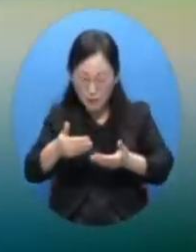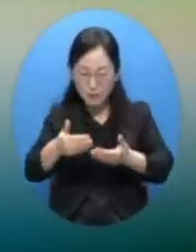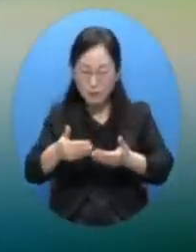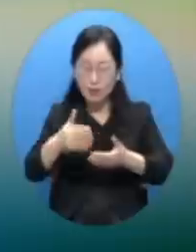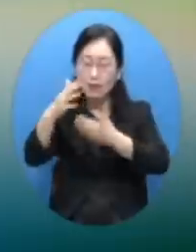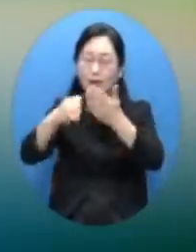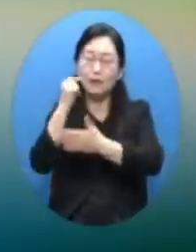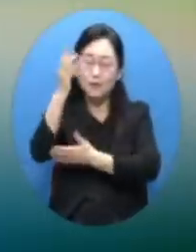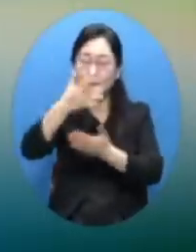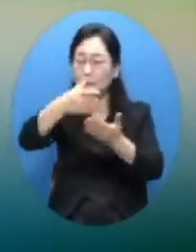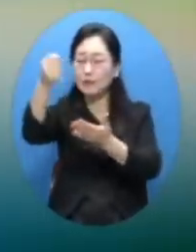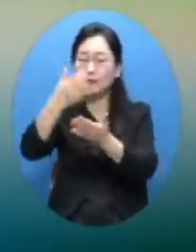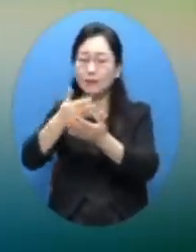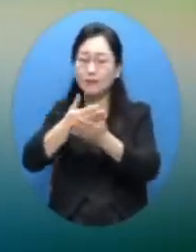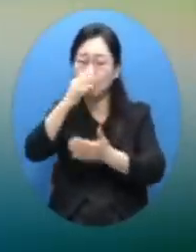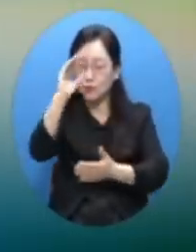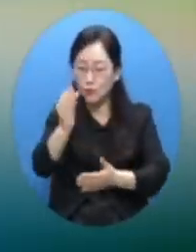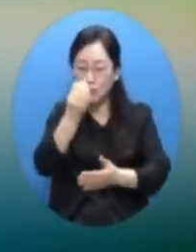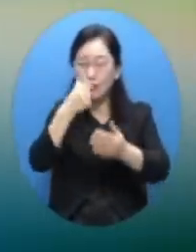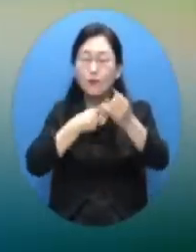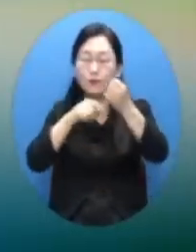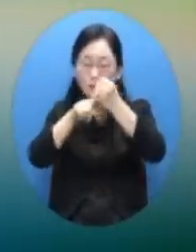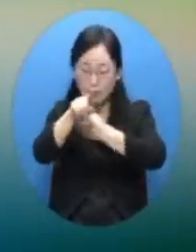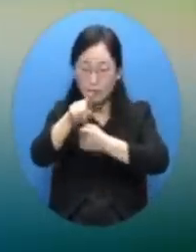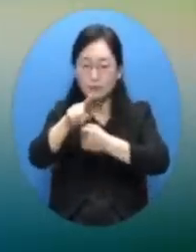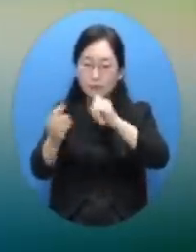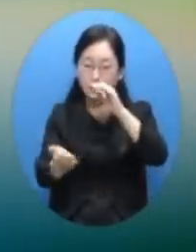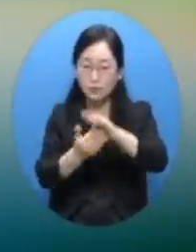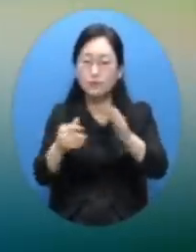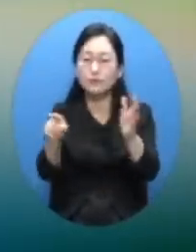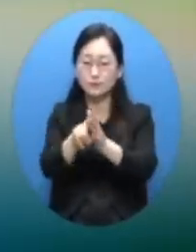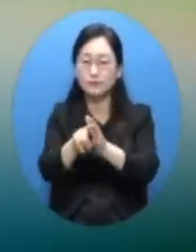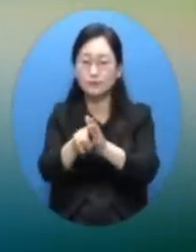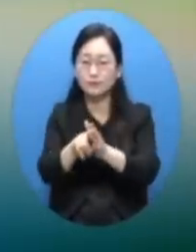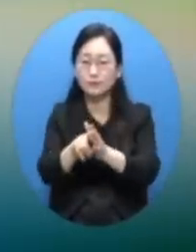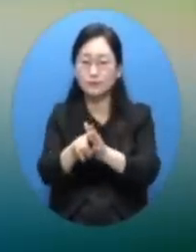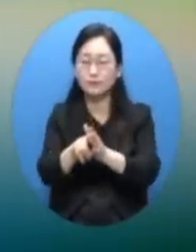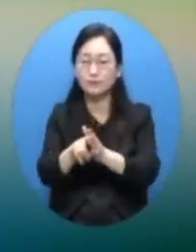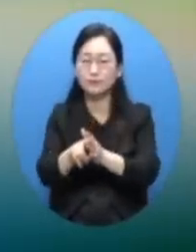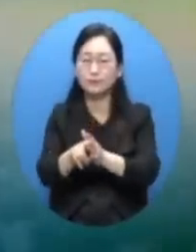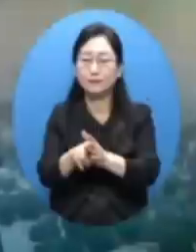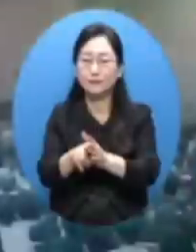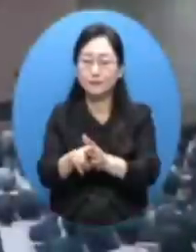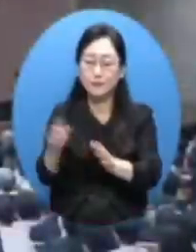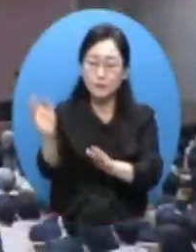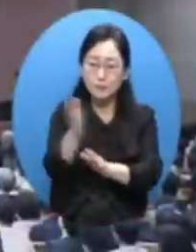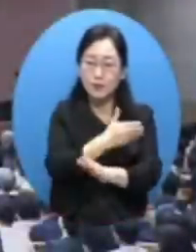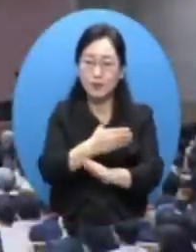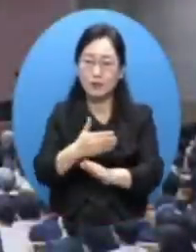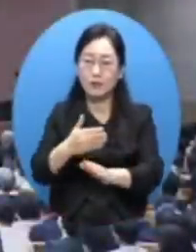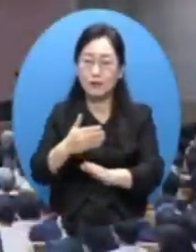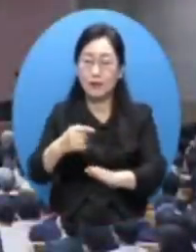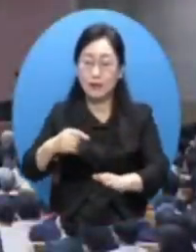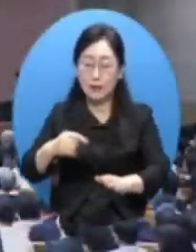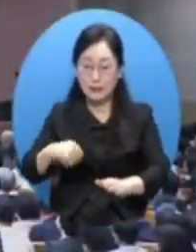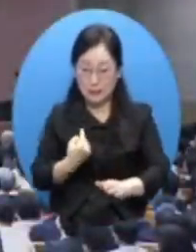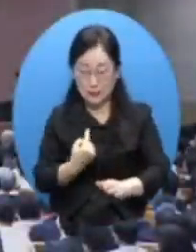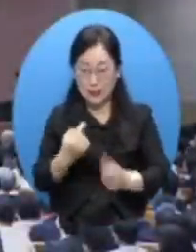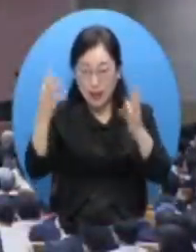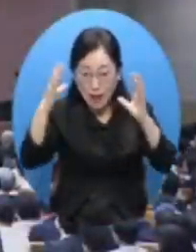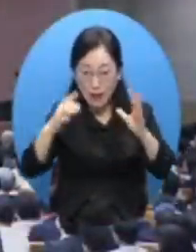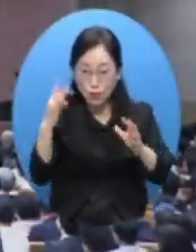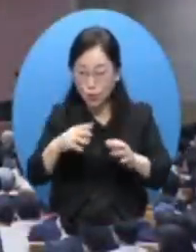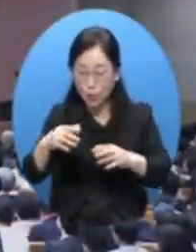영광 받으시고 하나님의 거룩한 뜻을 이루어 주실 줄 믿습니다. 그래서 그때로부터 자기애뿐 아니라 중증장애를